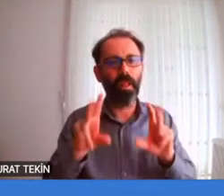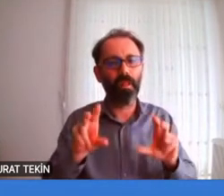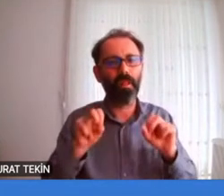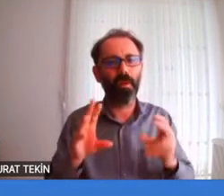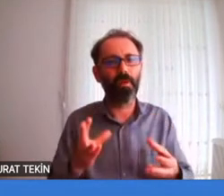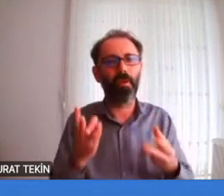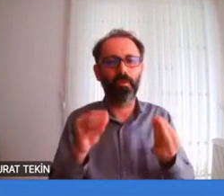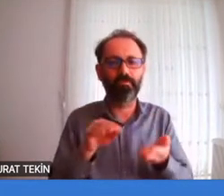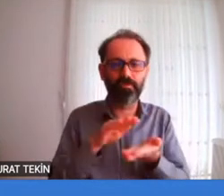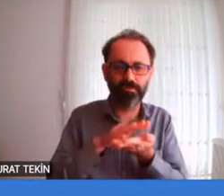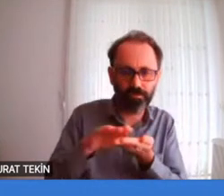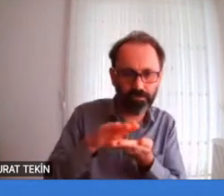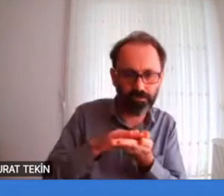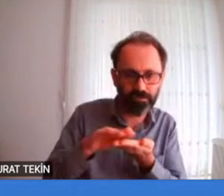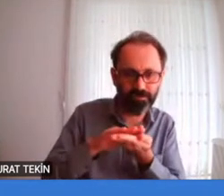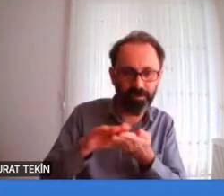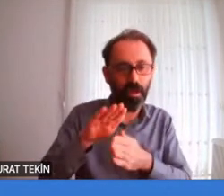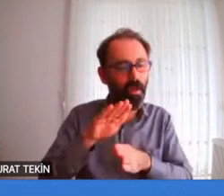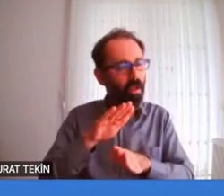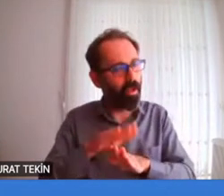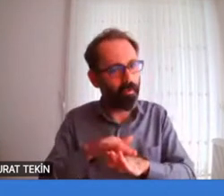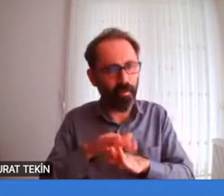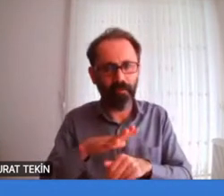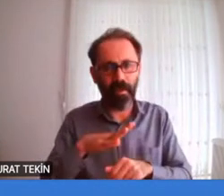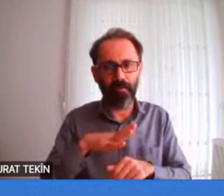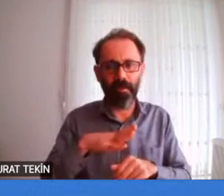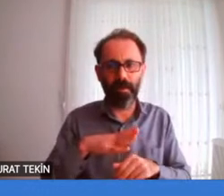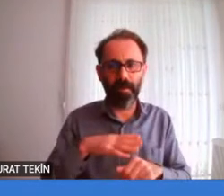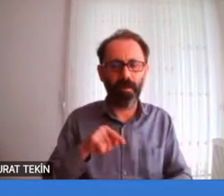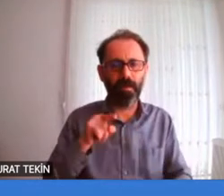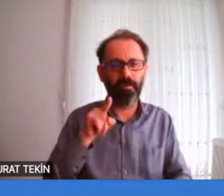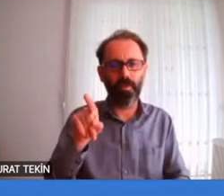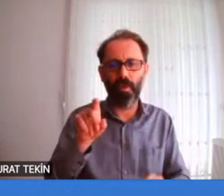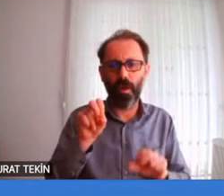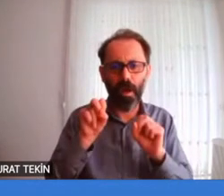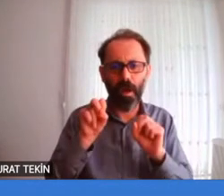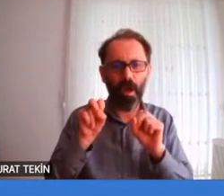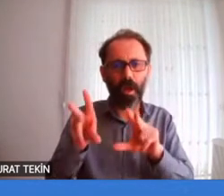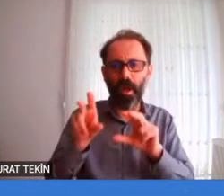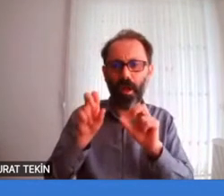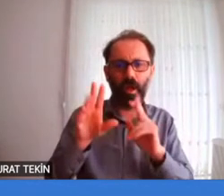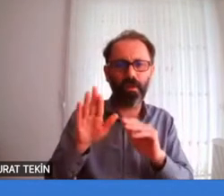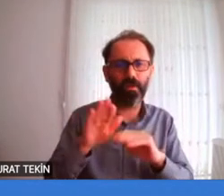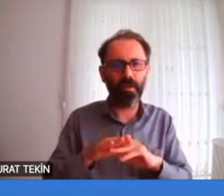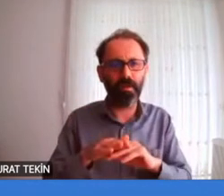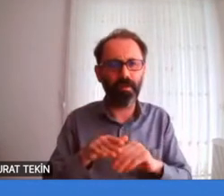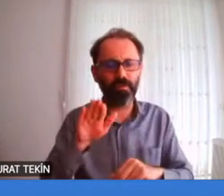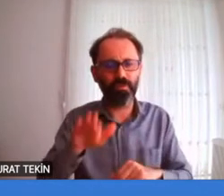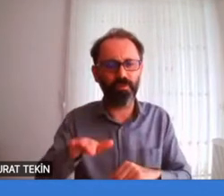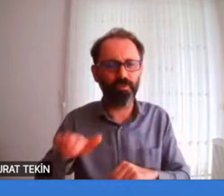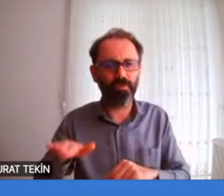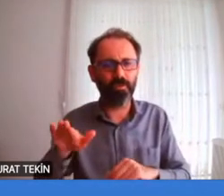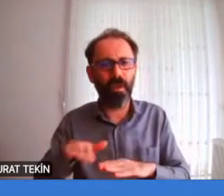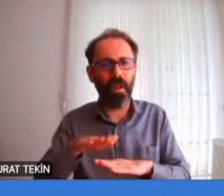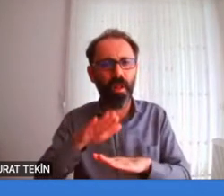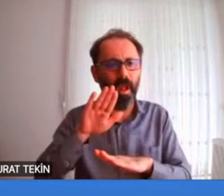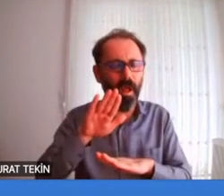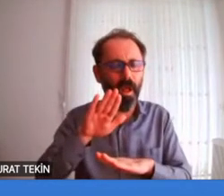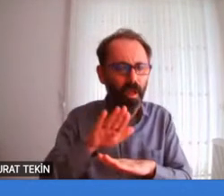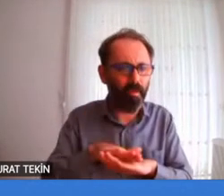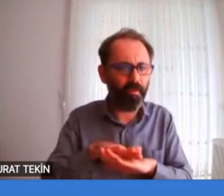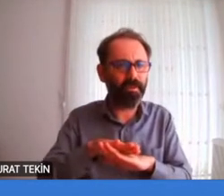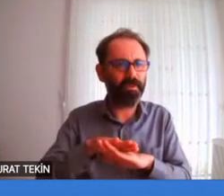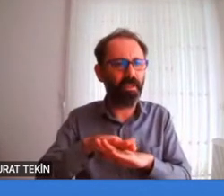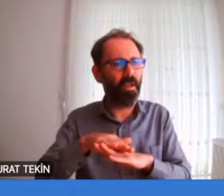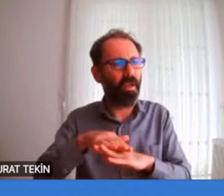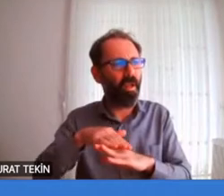şey, onun yapamayacağı hiçbir şey isteyemeyiz. Çünkü biz kendilerini öyle yetiştirmedik. Onlar kendilerini çok iyi biliyorlar. Tanrı